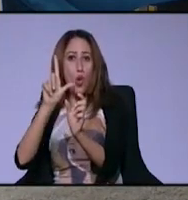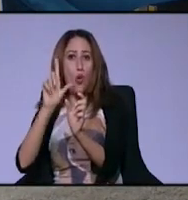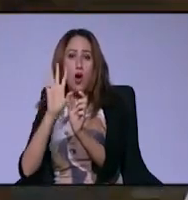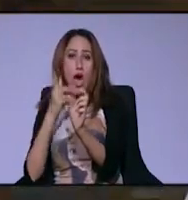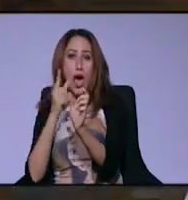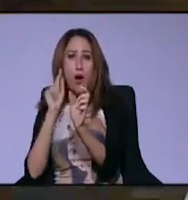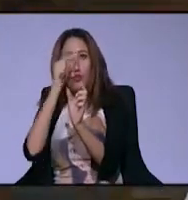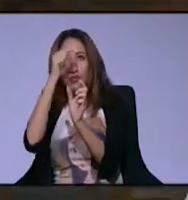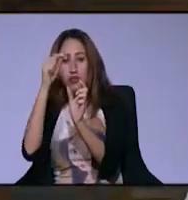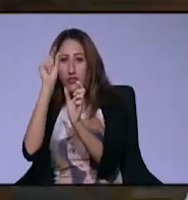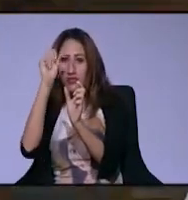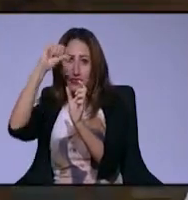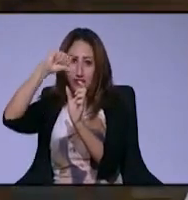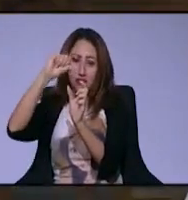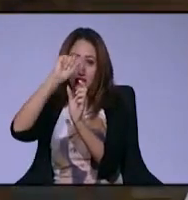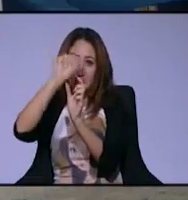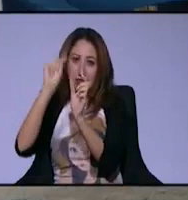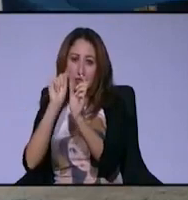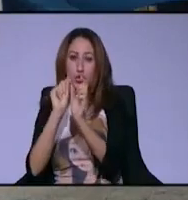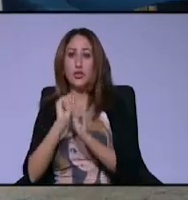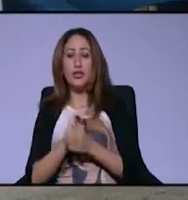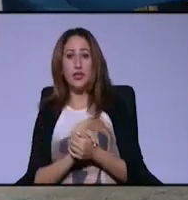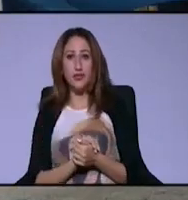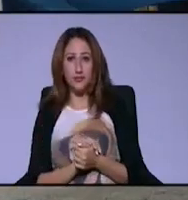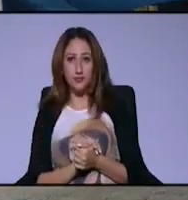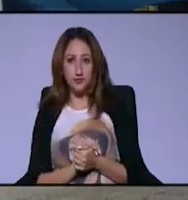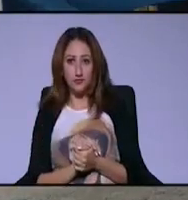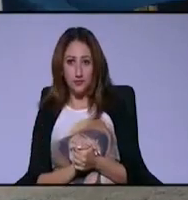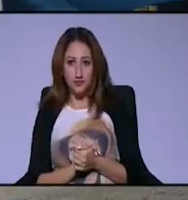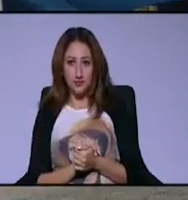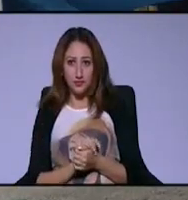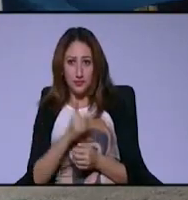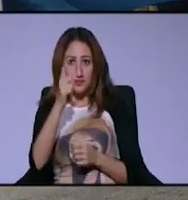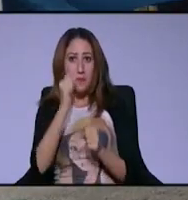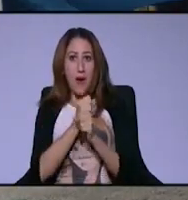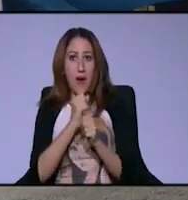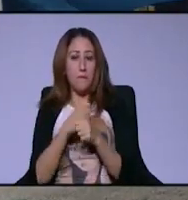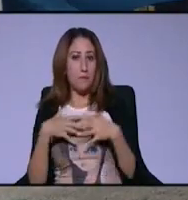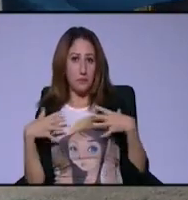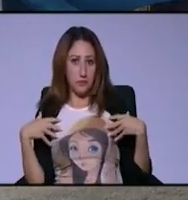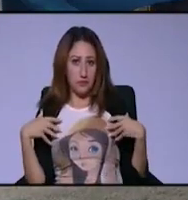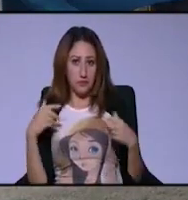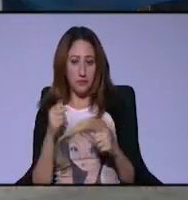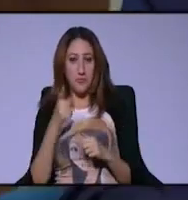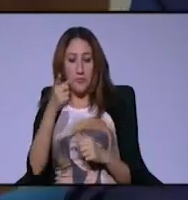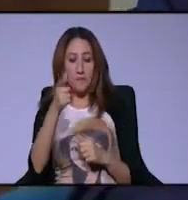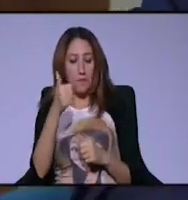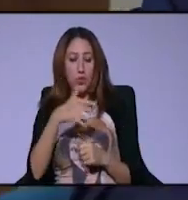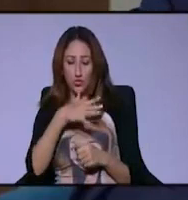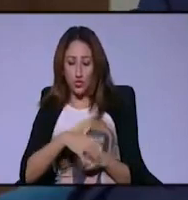التشكيل، قال لي لا هتالي تاني يعيدها تاني. مراجعة العمل بالنسبة لعمر خيرت مثلا